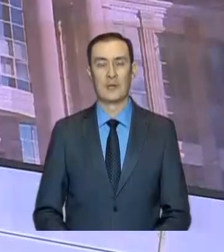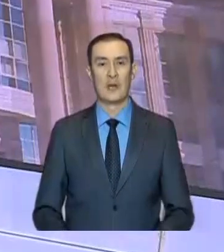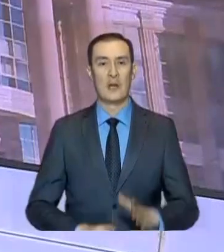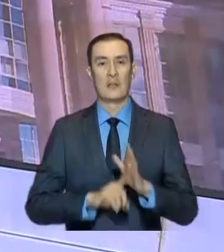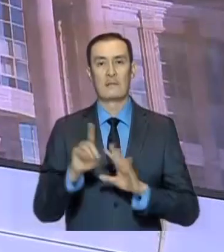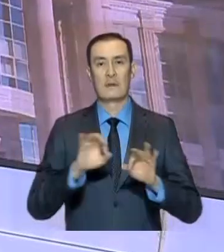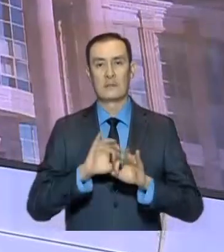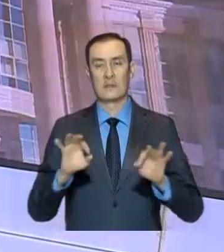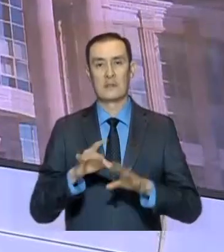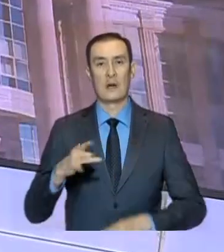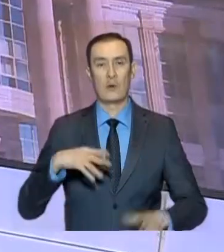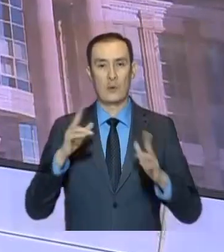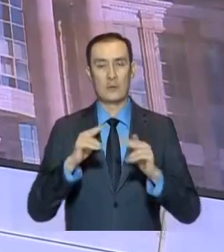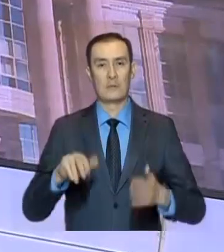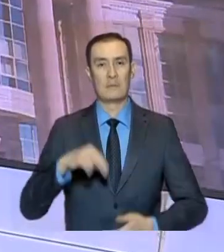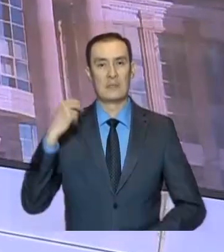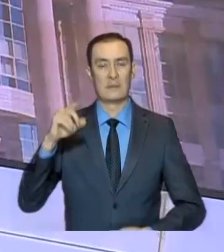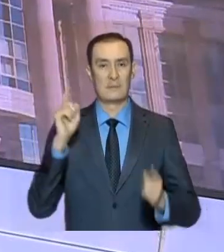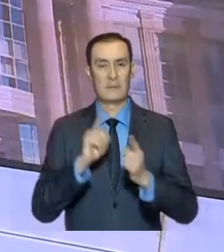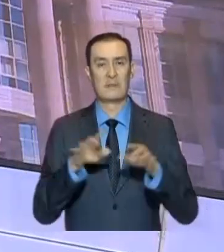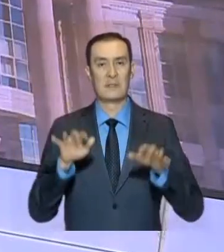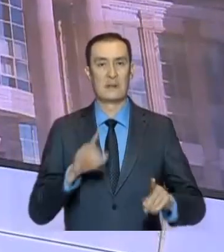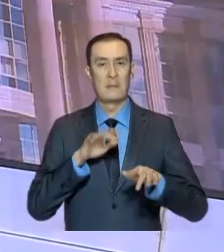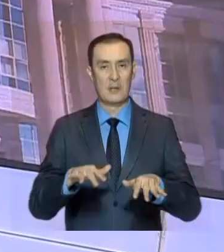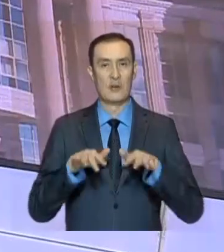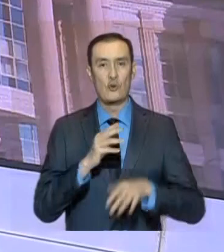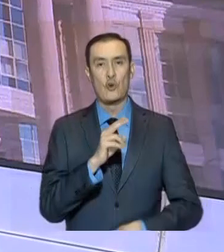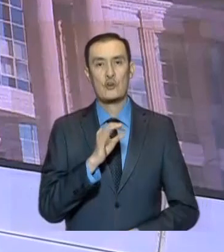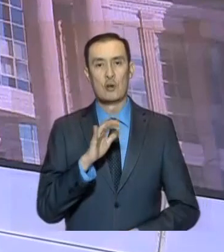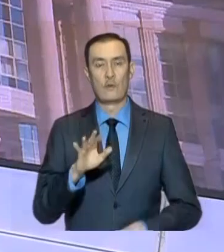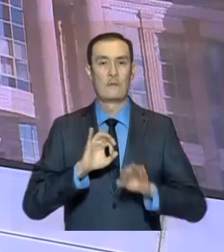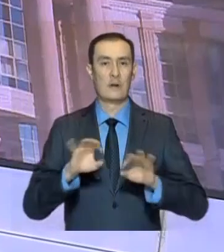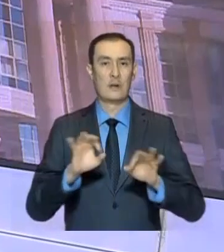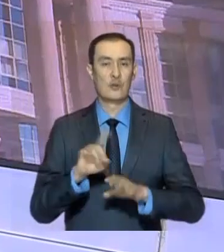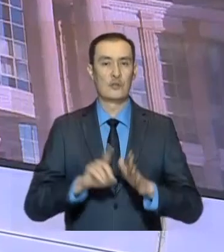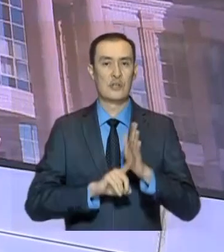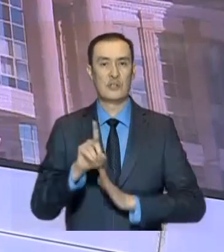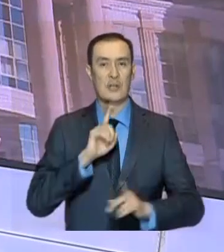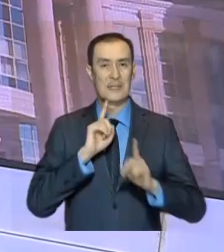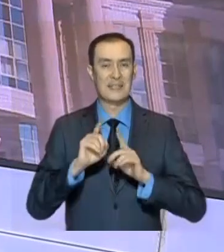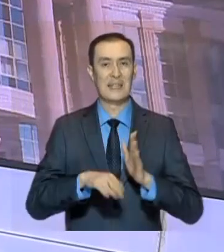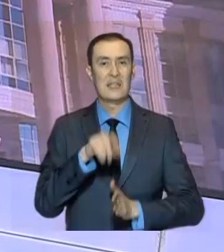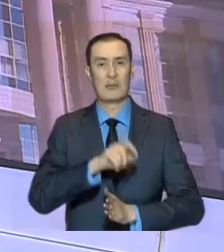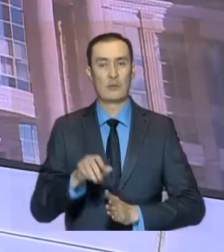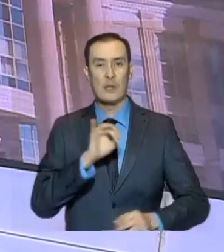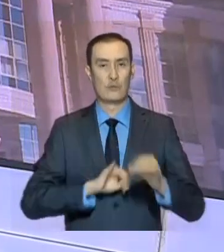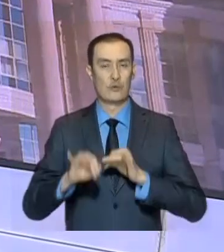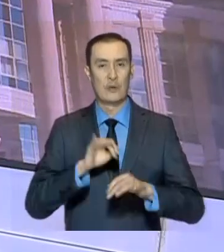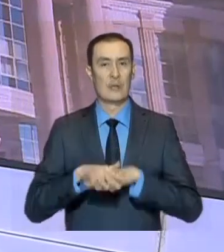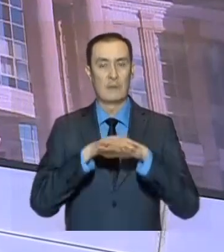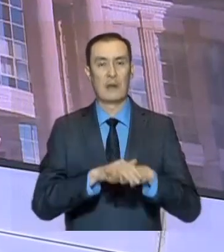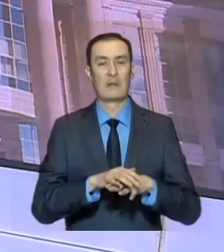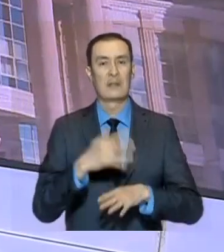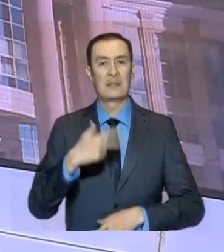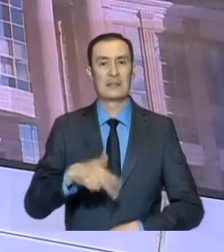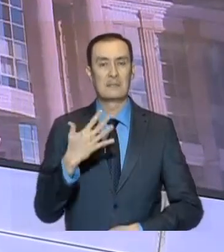новостей ард президент принял председателя мажилиса парламента Ерлан кошанов рассказал что сначала сессии депутаты рассмотрели и направили в сенат